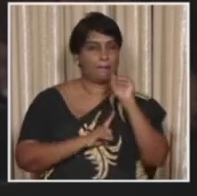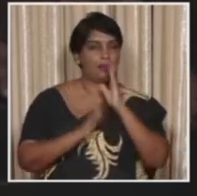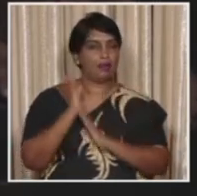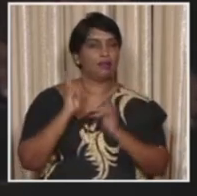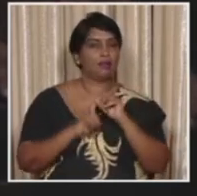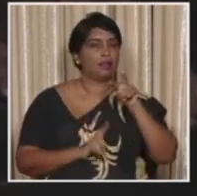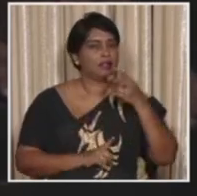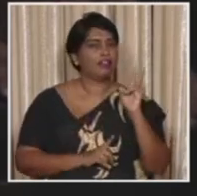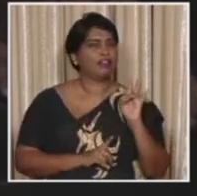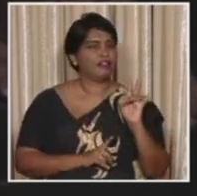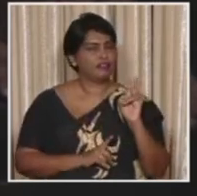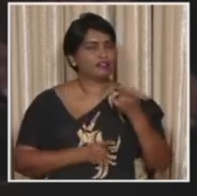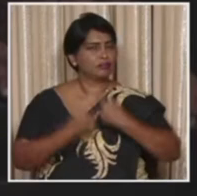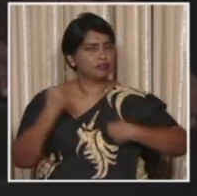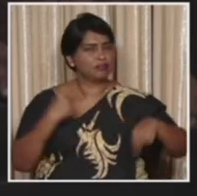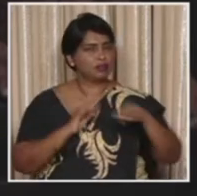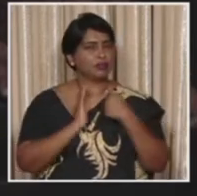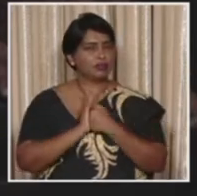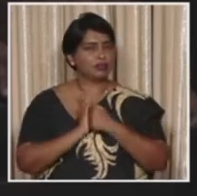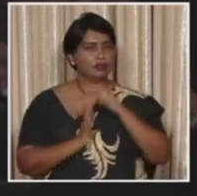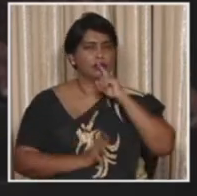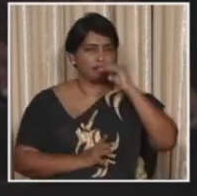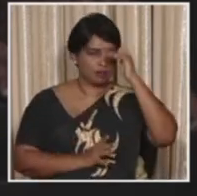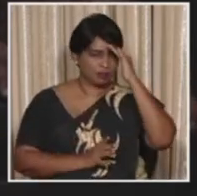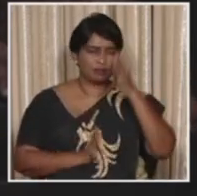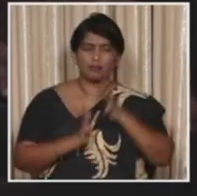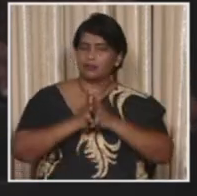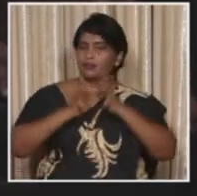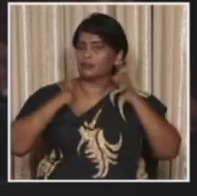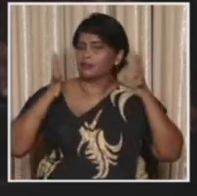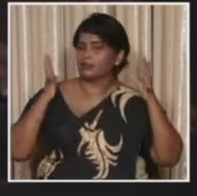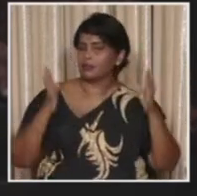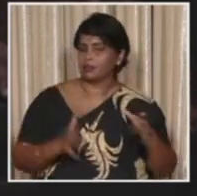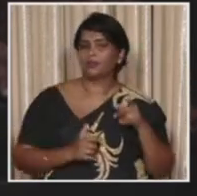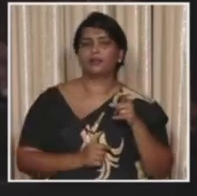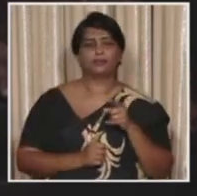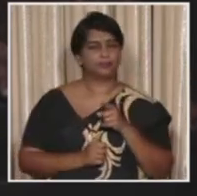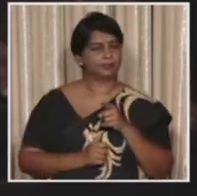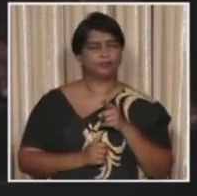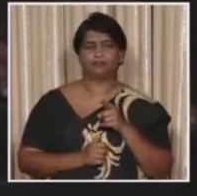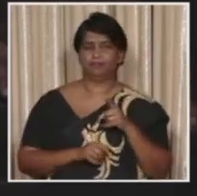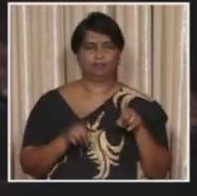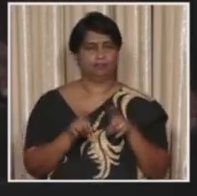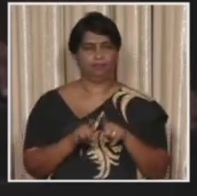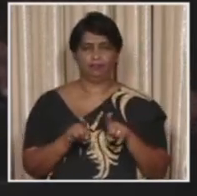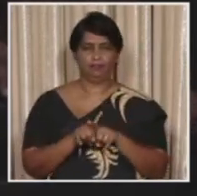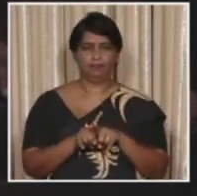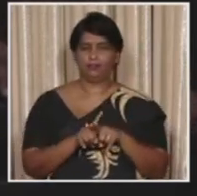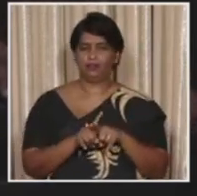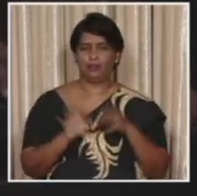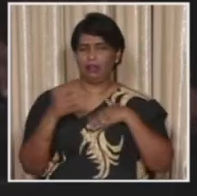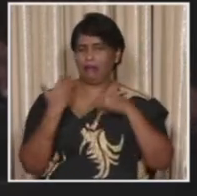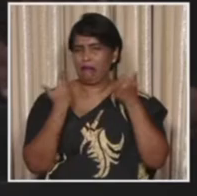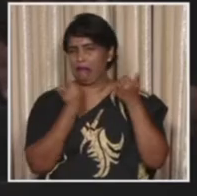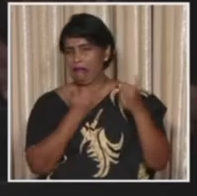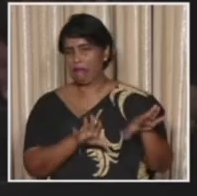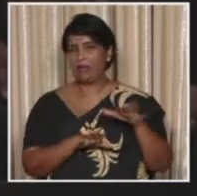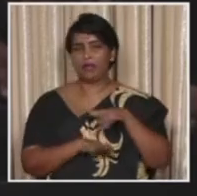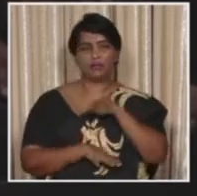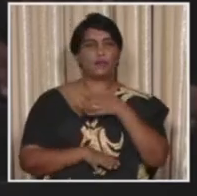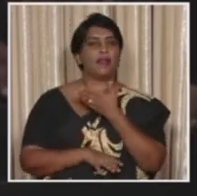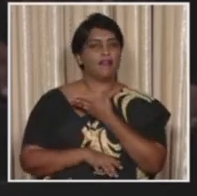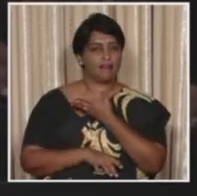bandar. Garu katakan aja ke tu mani maha visal, vidye. Epaavi mak kereta samajeh tulat